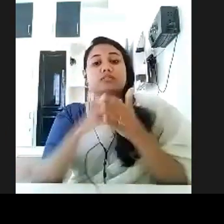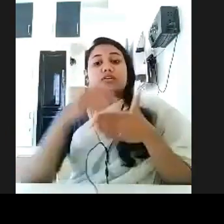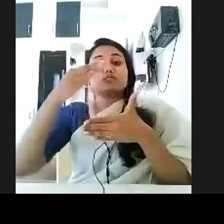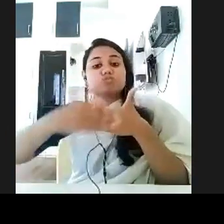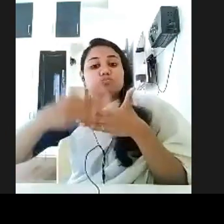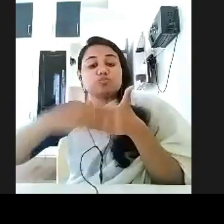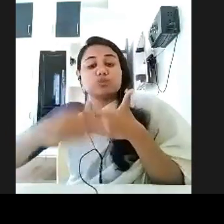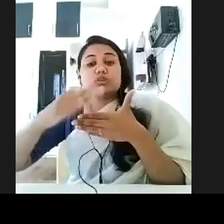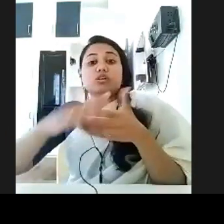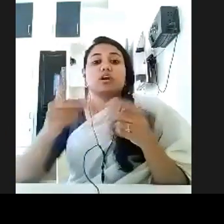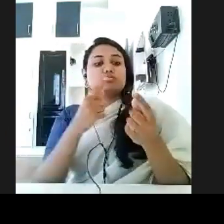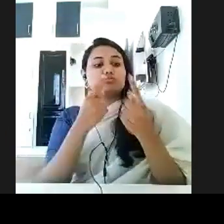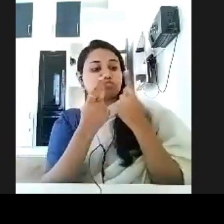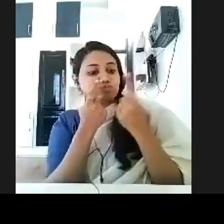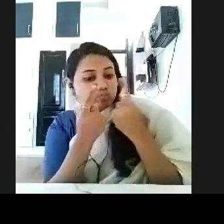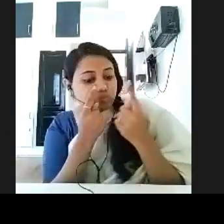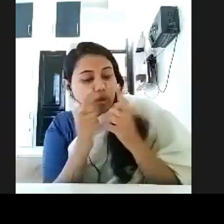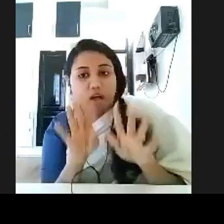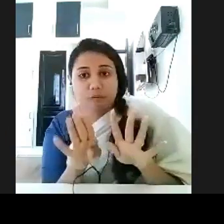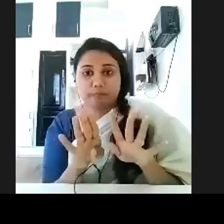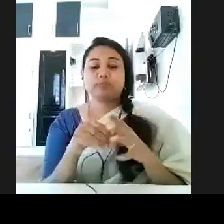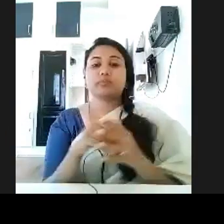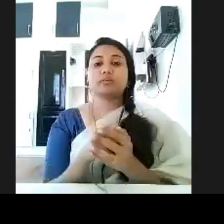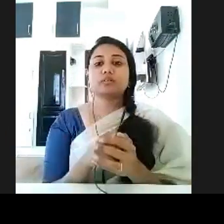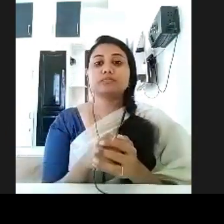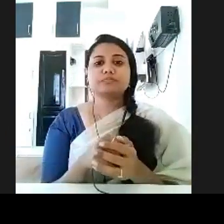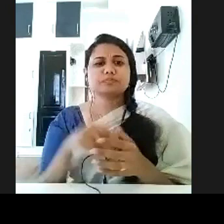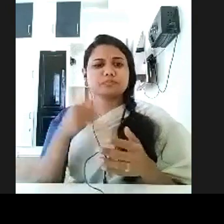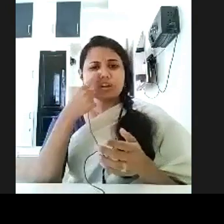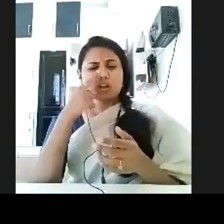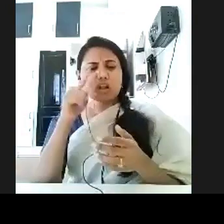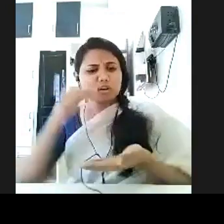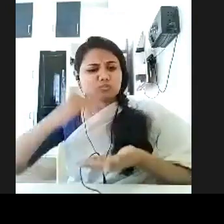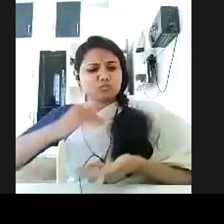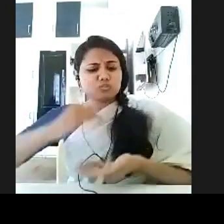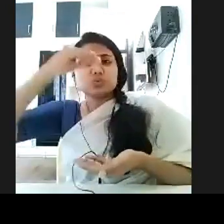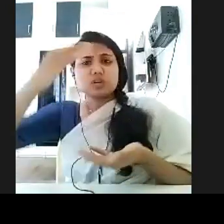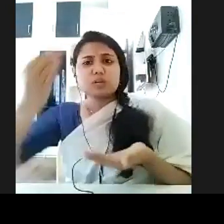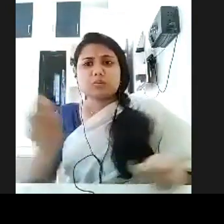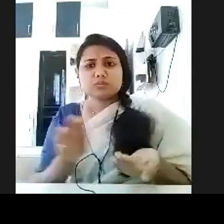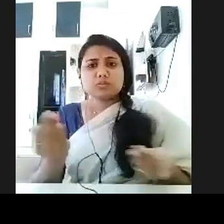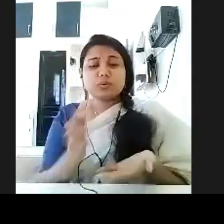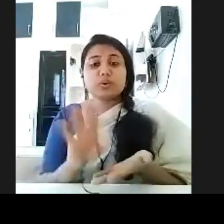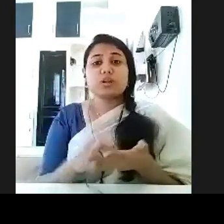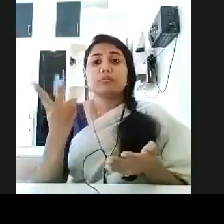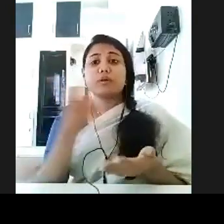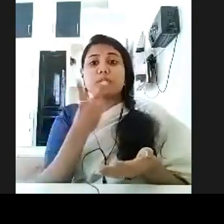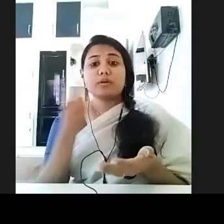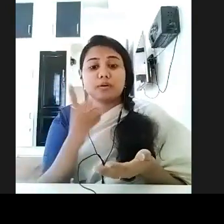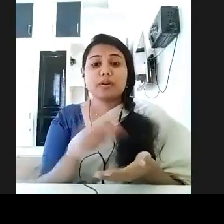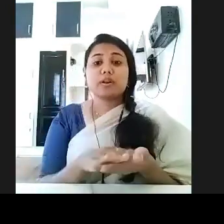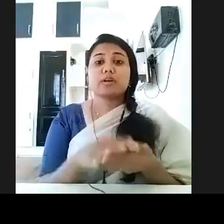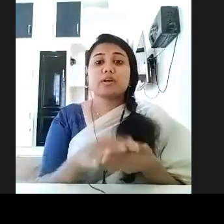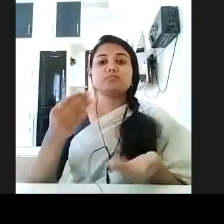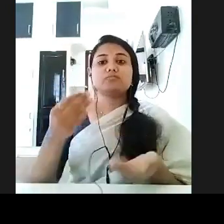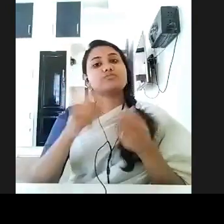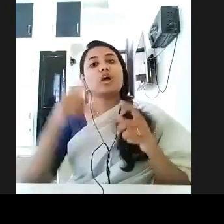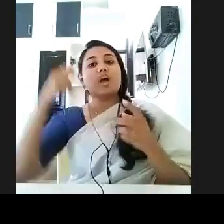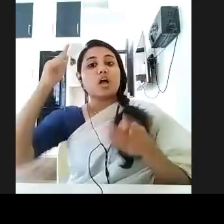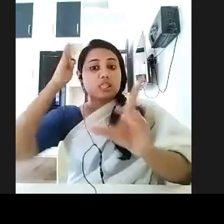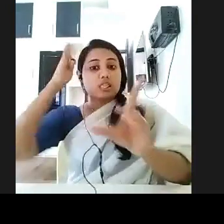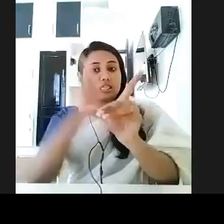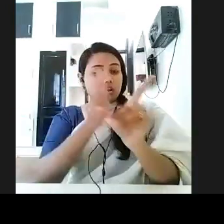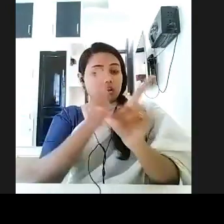ചെയ്യേണ്ട ആവശ്യമുണ്ട്. മോർ ദൻ എനിത്തിങ് പേരൻസ് ആൻഡ് ചിൽഡ്രൻ രണ്ടാൾക്കും സൈക്കോളജിസ്റ്റിൻ്റെ സപ്പോർട്ടും കെയറും കൂടെ ഇതിൽ